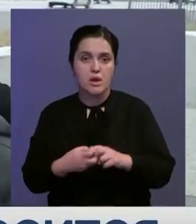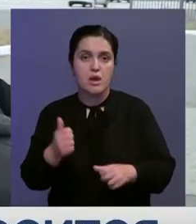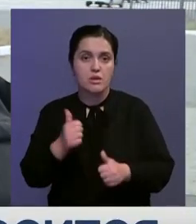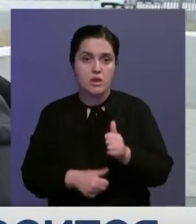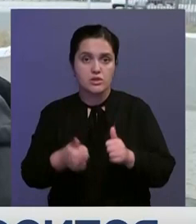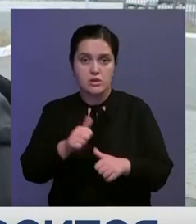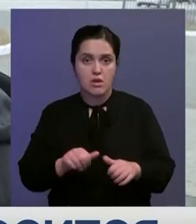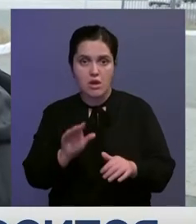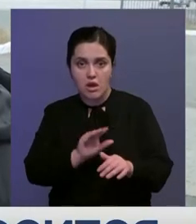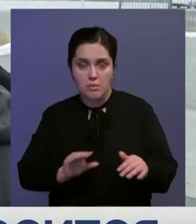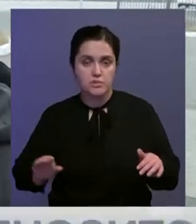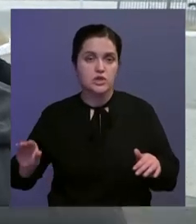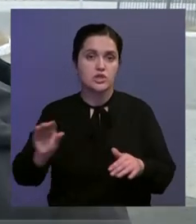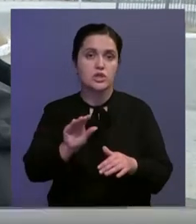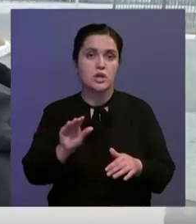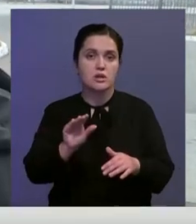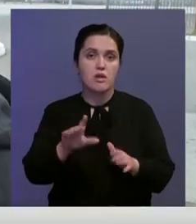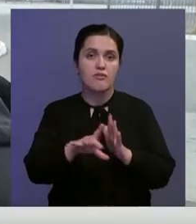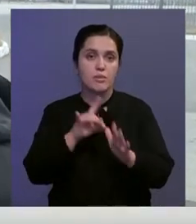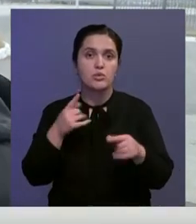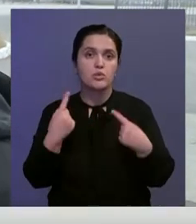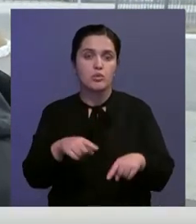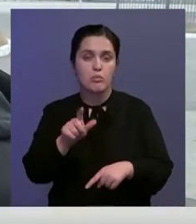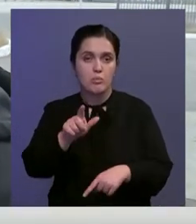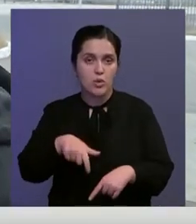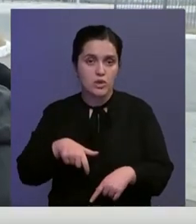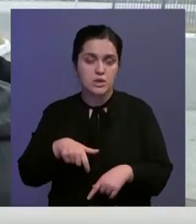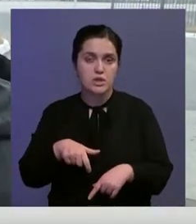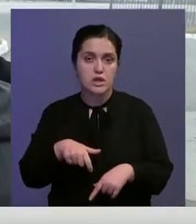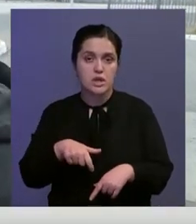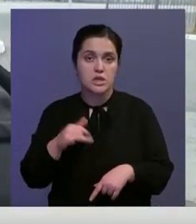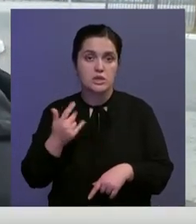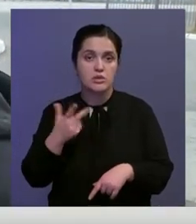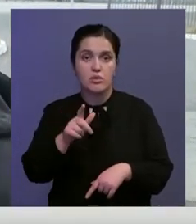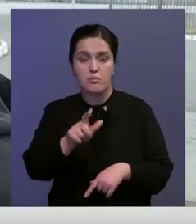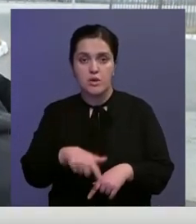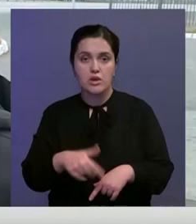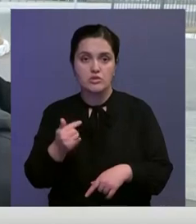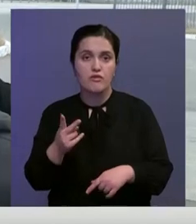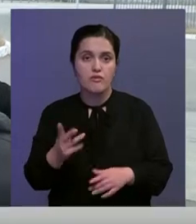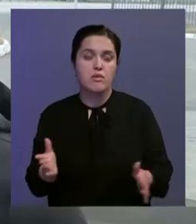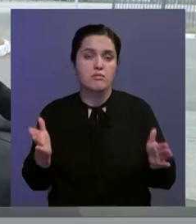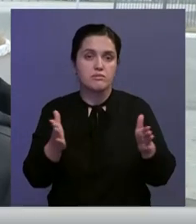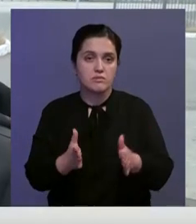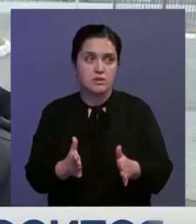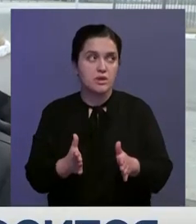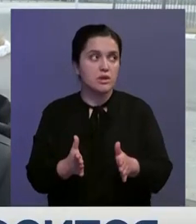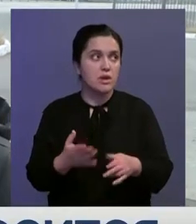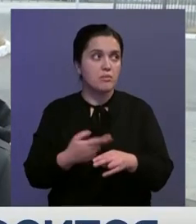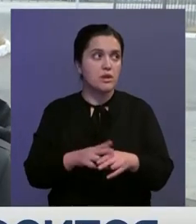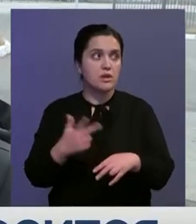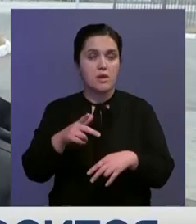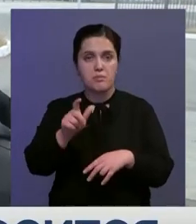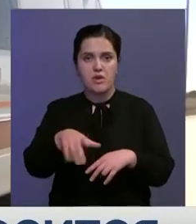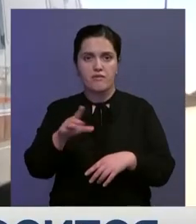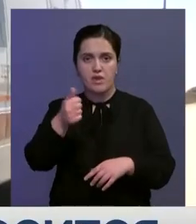трещину объезжать приходится, выбирать другую полосу. Получается, из 3-полосной она теперь стала 2-полосной. Потому что 3-я полоса, она